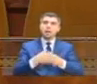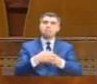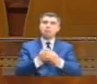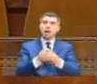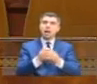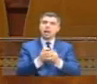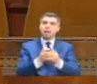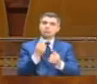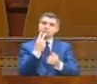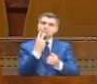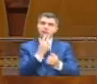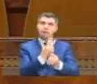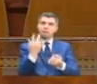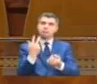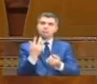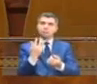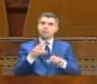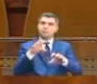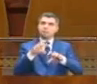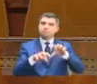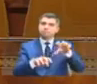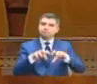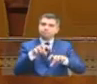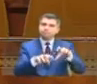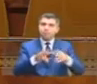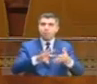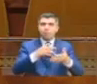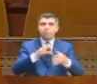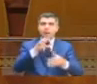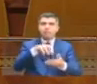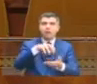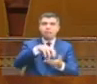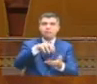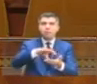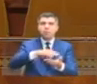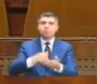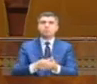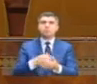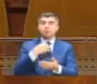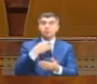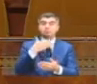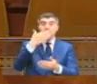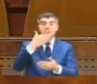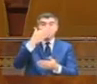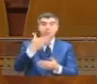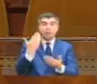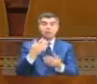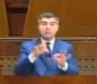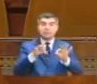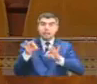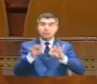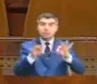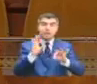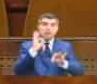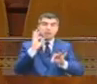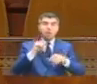الشرقيه تلاشت واصبحت في وضعيه المزريه. ما هي استراتيجيه الوزاره